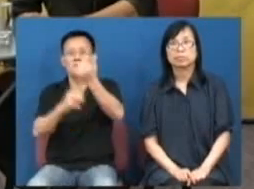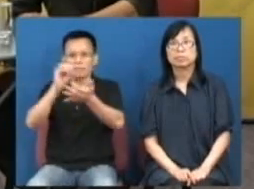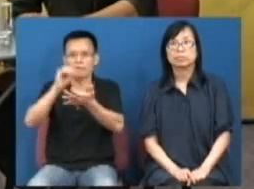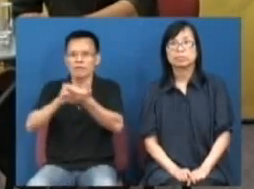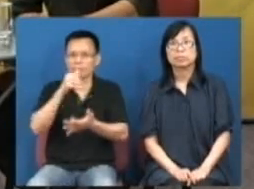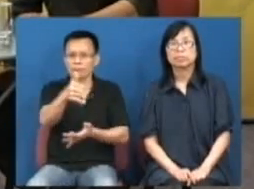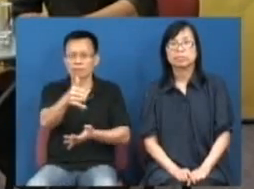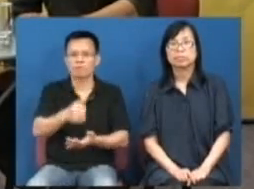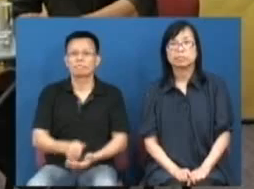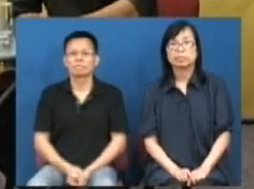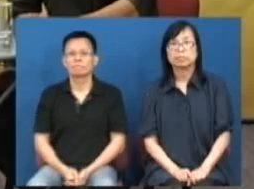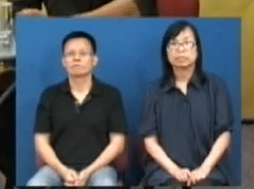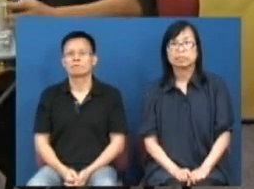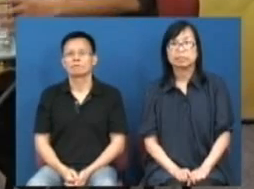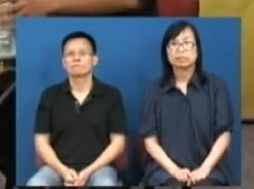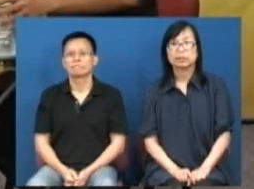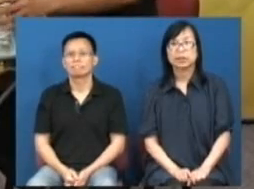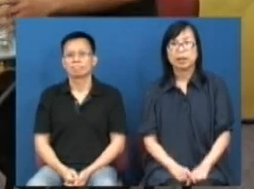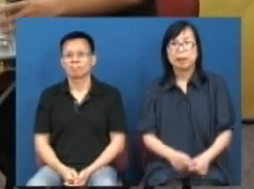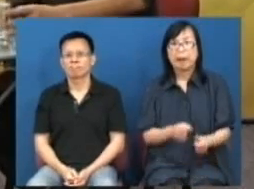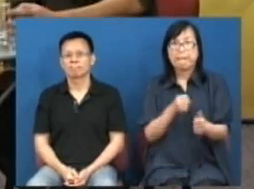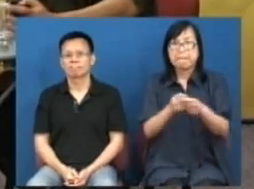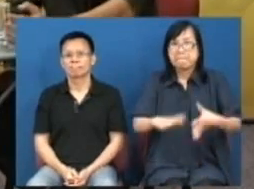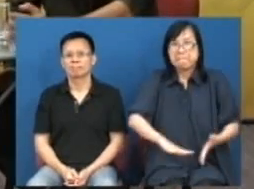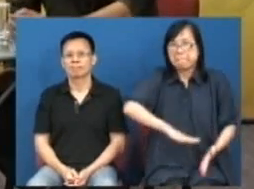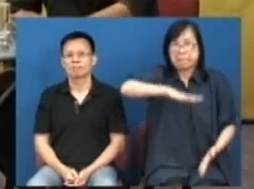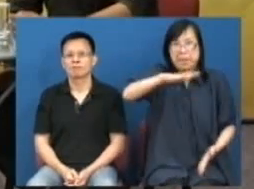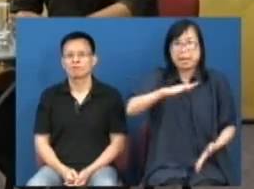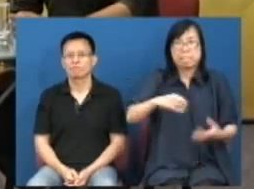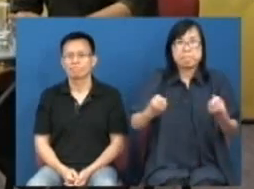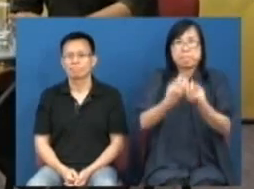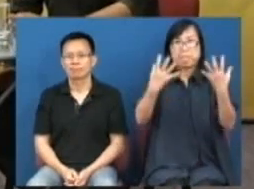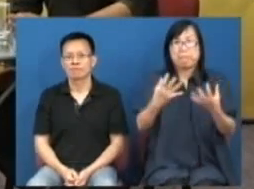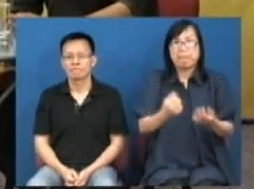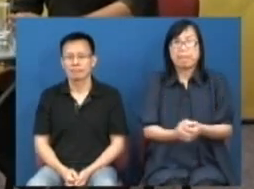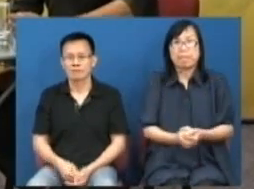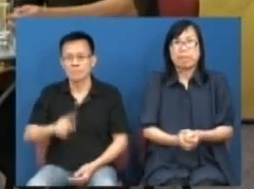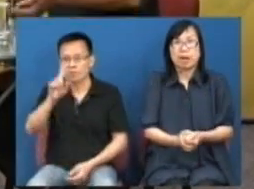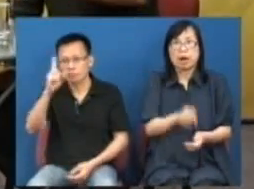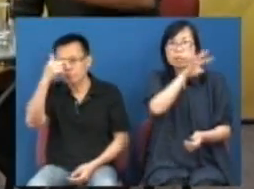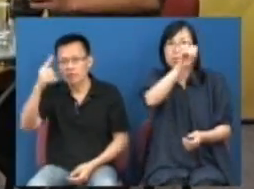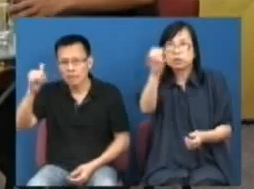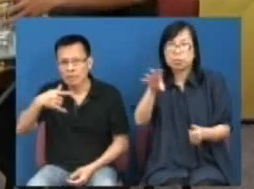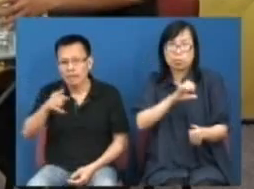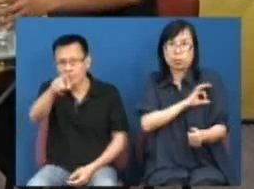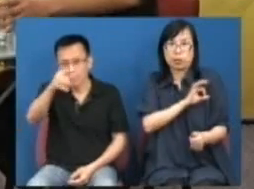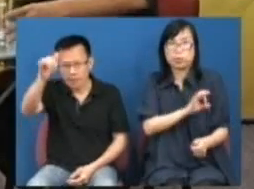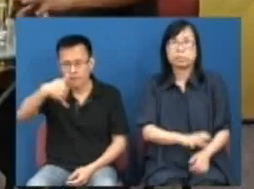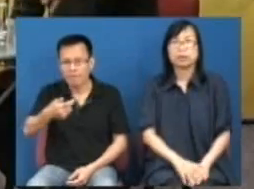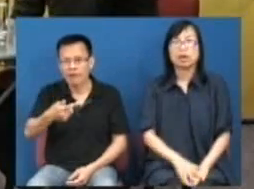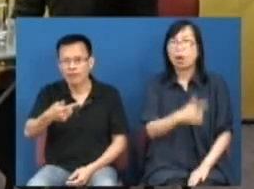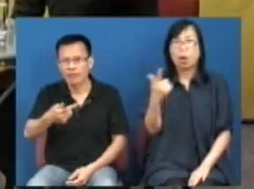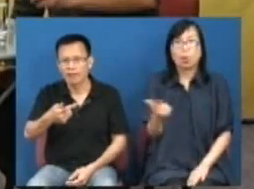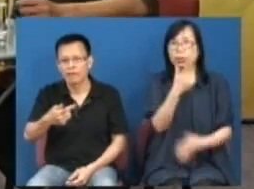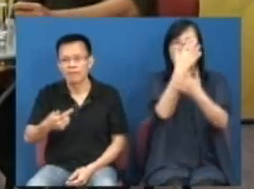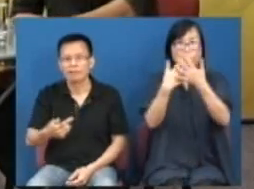到， 逼爆諮詢會， 只見佢嚟啊嘛， 嚟好多人嚟，好多 你嚟啊嘛， 排曬隊嚟，好多人，好多